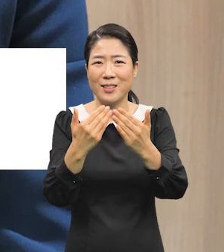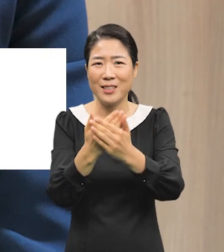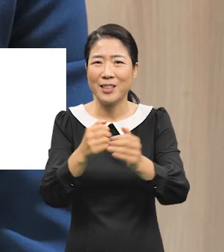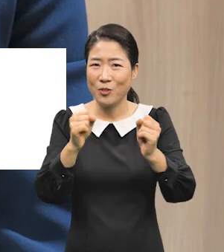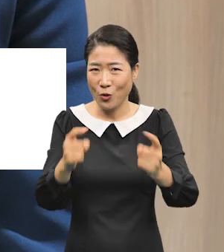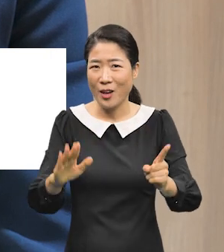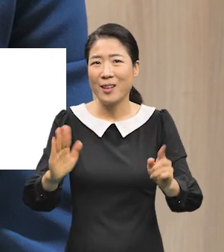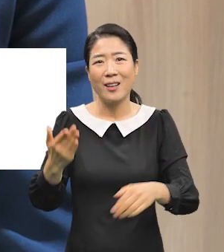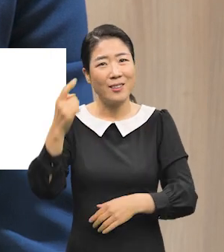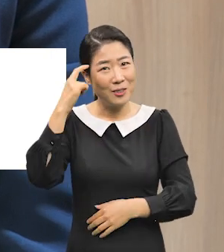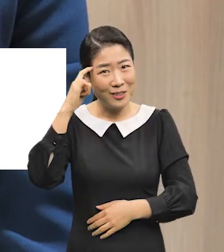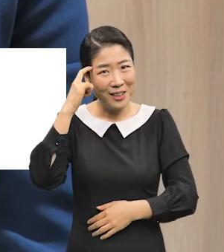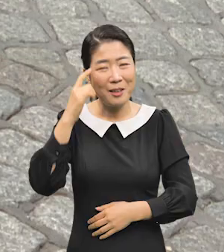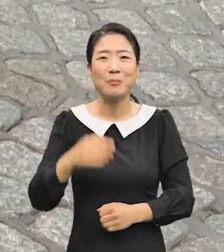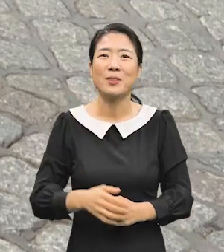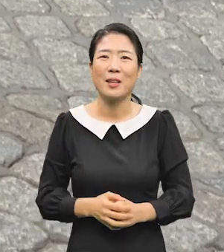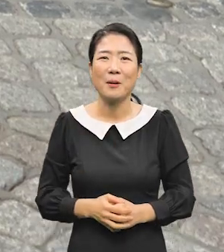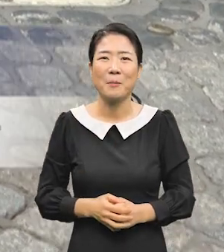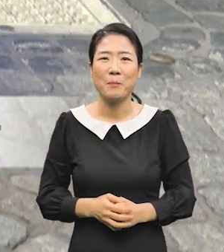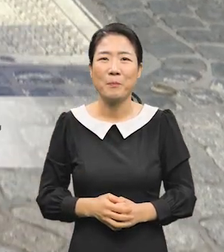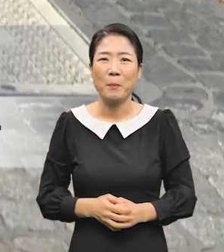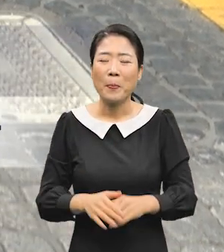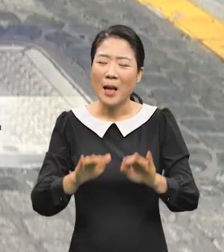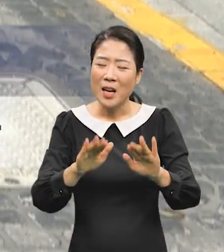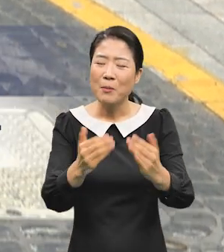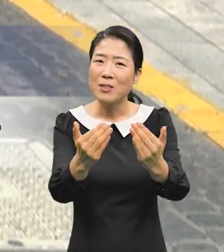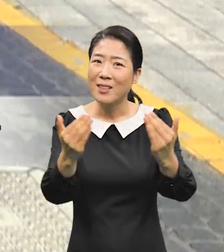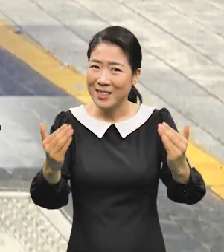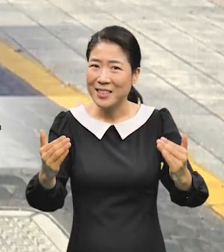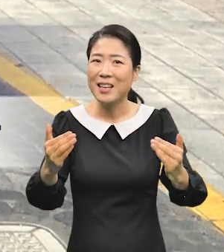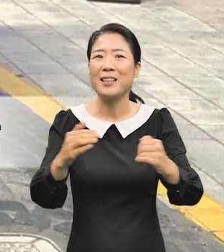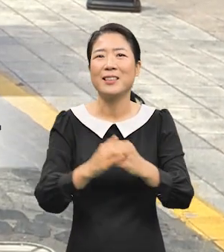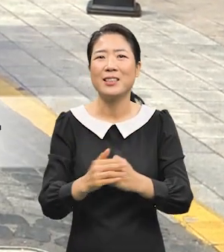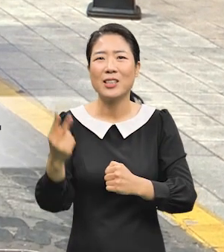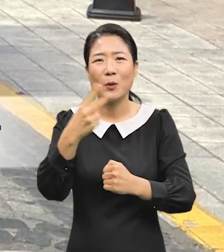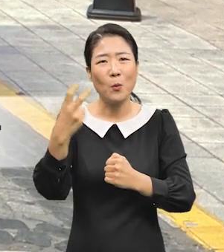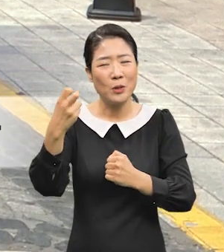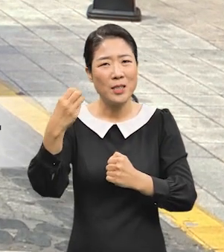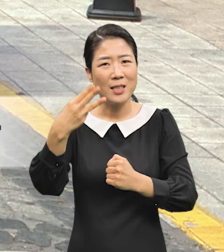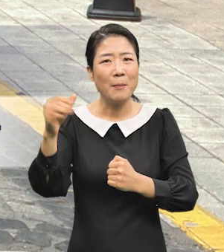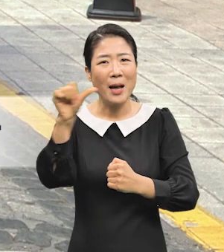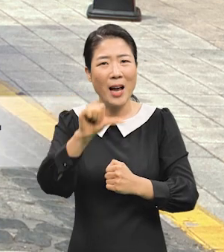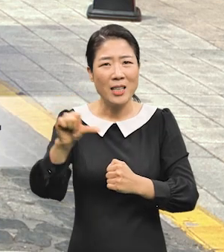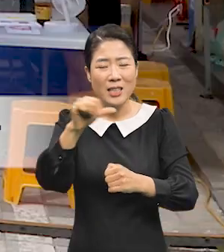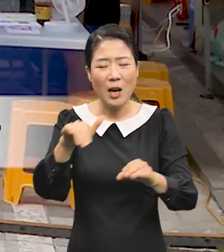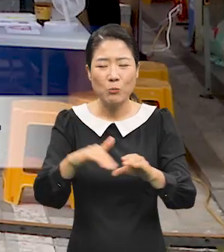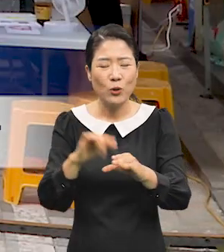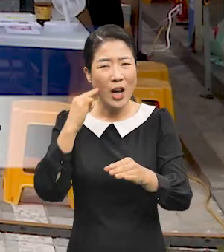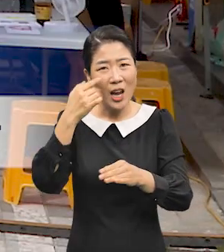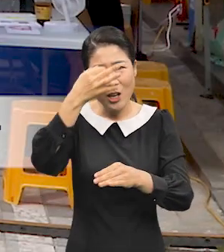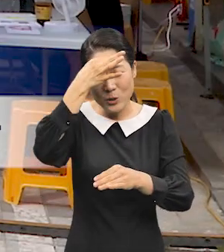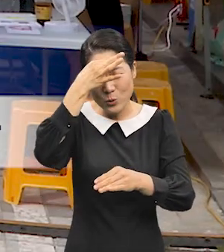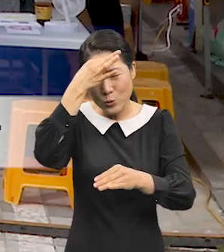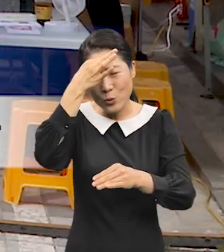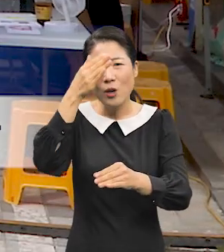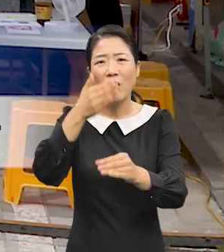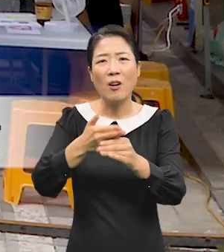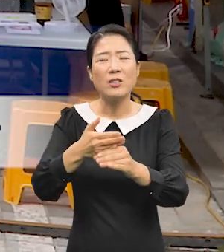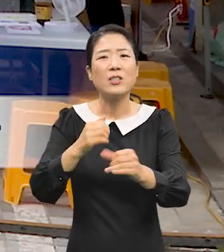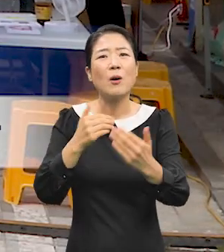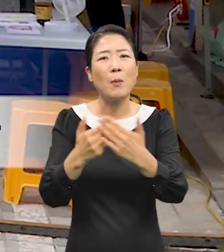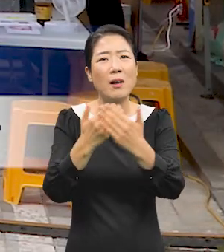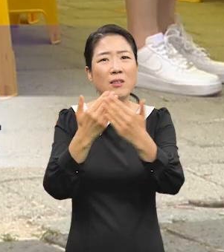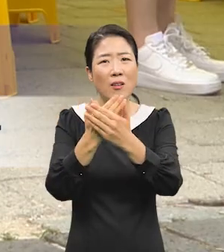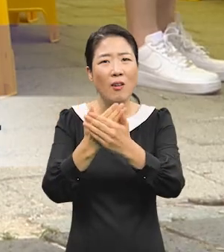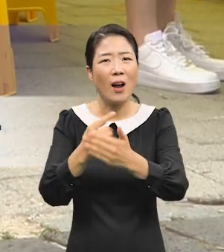것으로 생각됩니다 한편 이번 전시회들은 2023 아시아 문화예술 거점 활성화 예술의